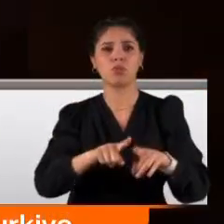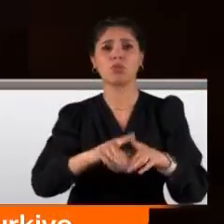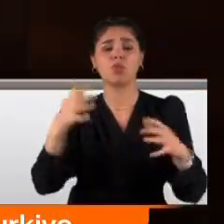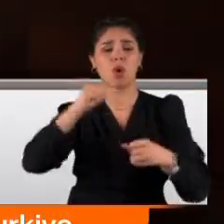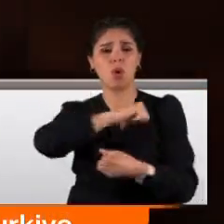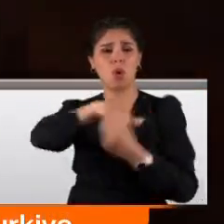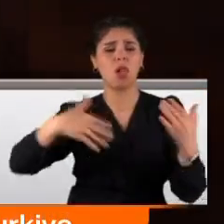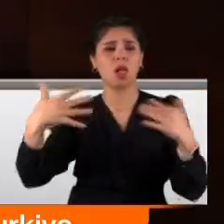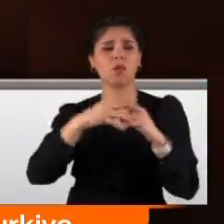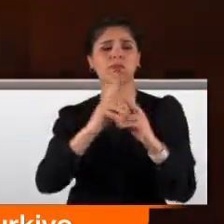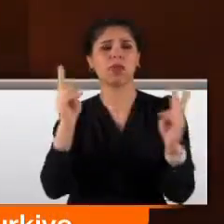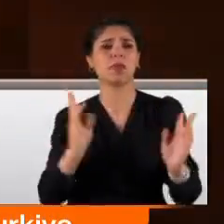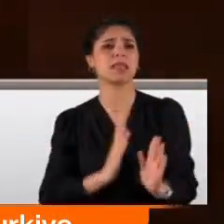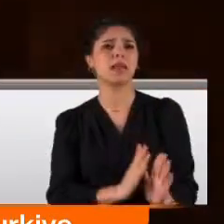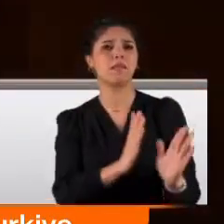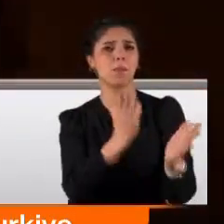boyu sürdü